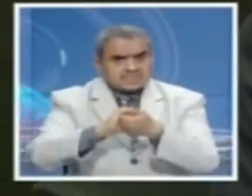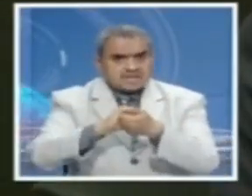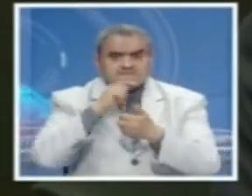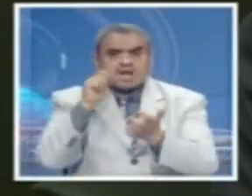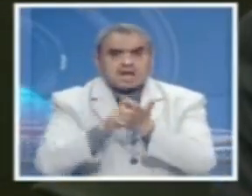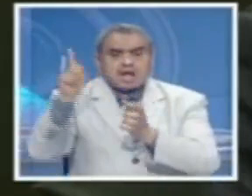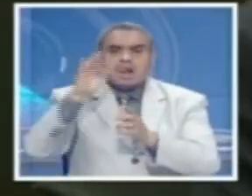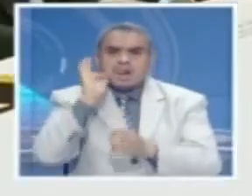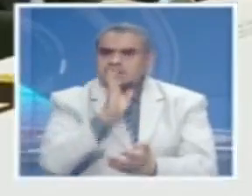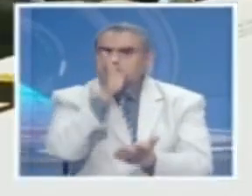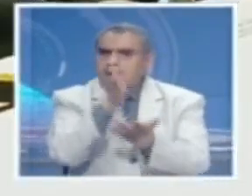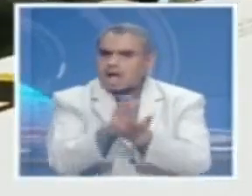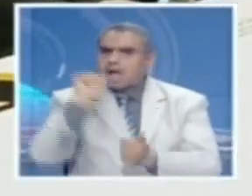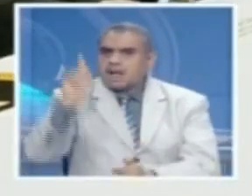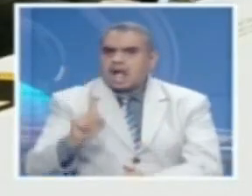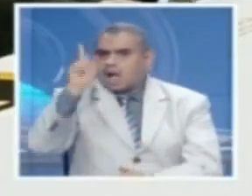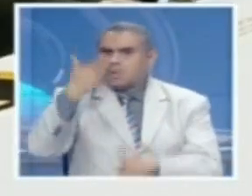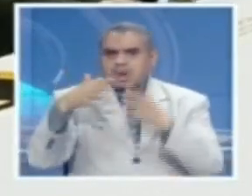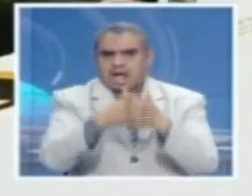واشنطن إذا كان الحوار صادقا.